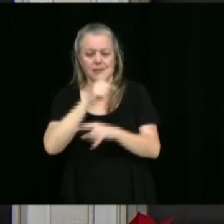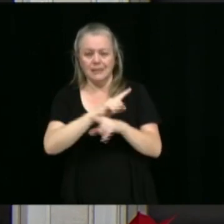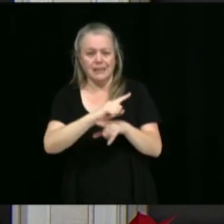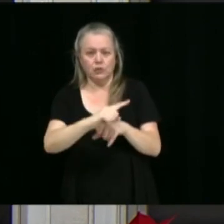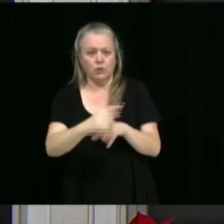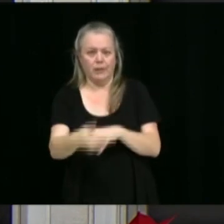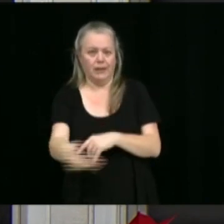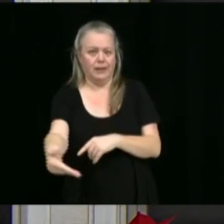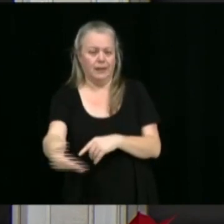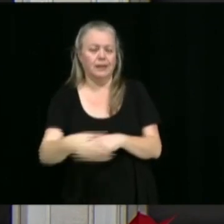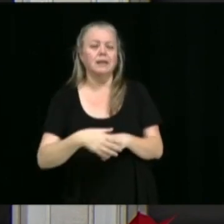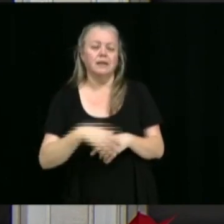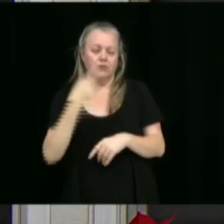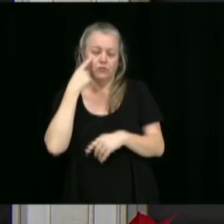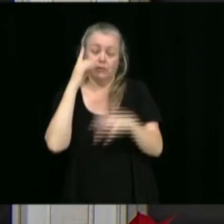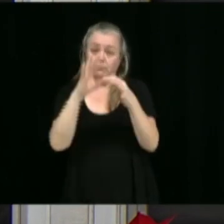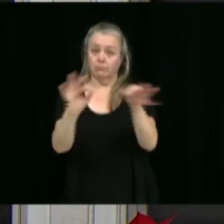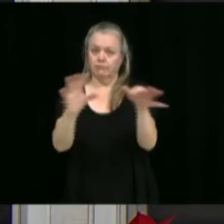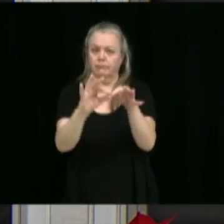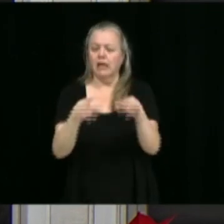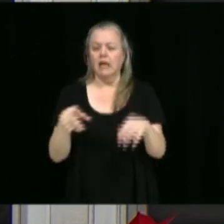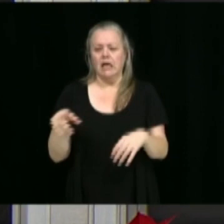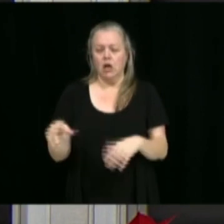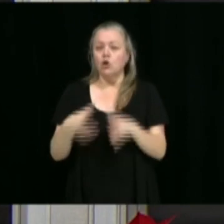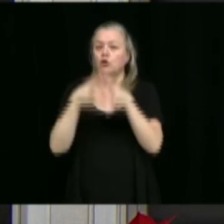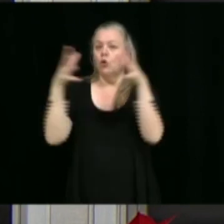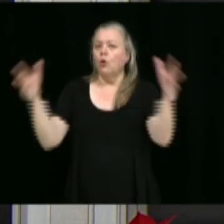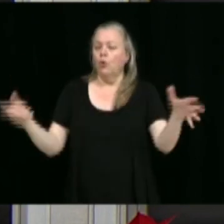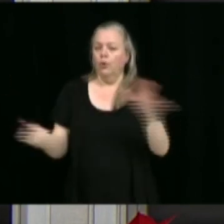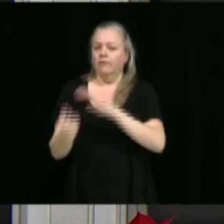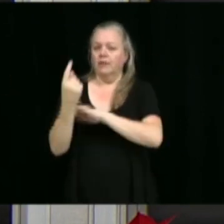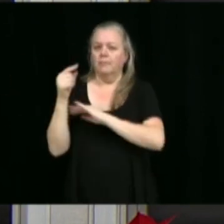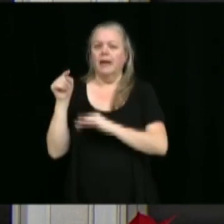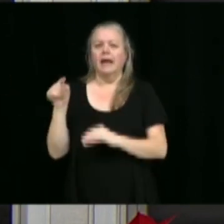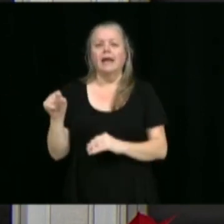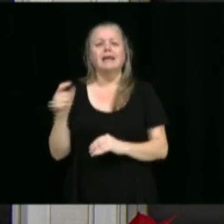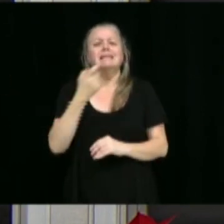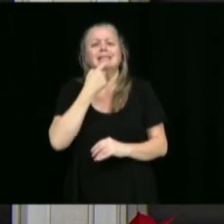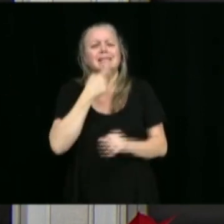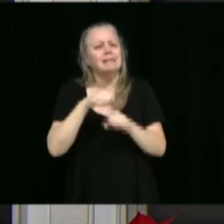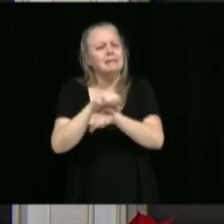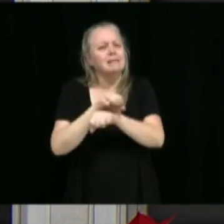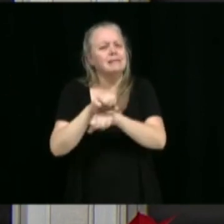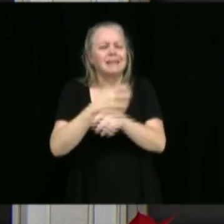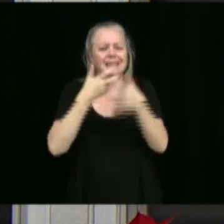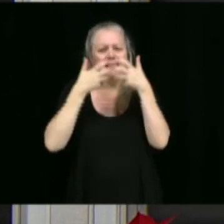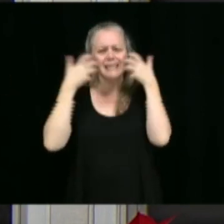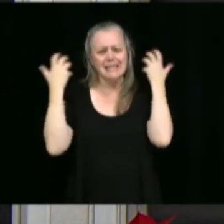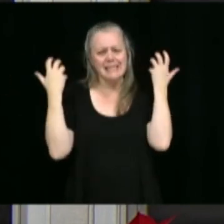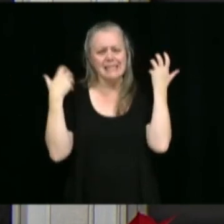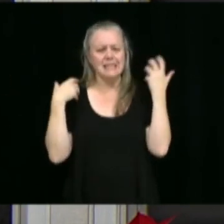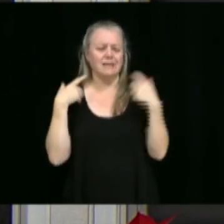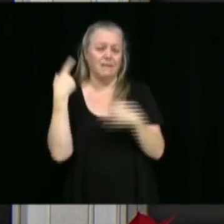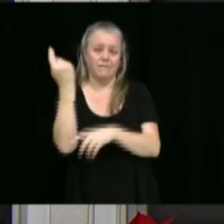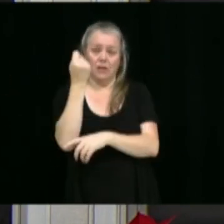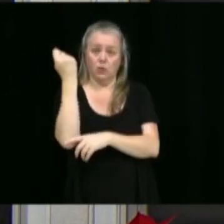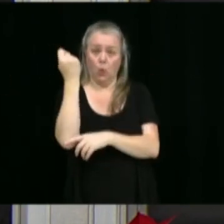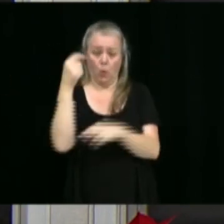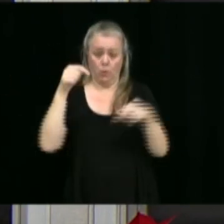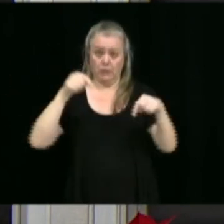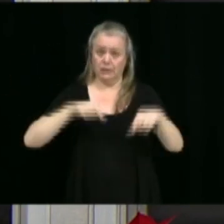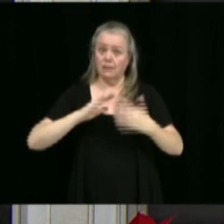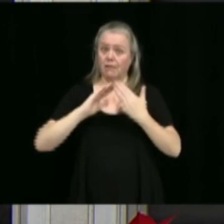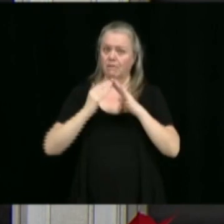détails seront donnés. Un événement d'envergure organisé, entre autres, par l'éthique de Victoriaville, où la Ville de Victoriaville est fière d'être